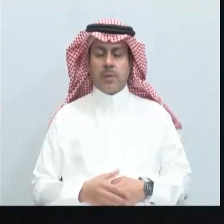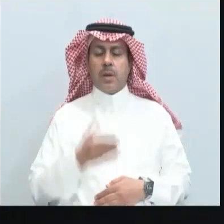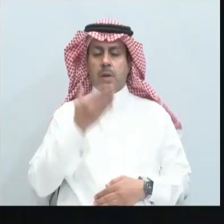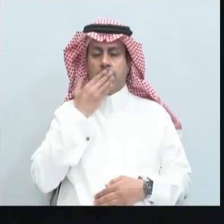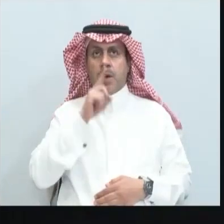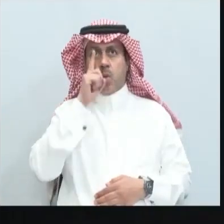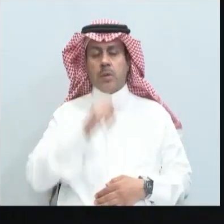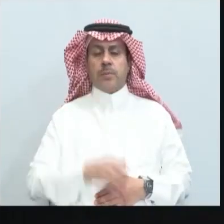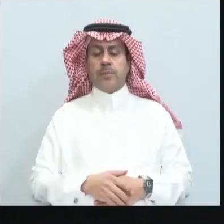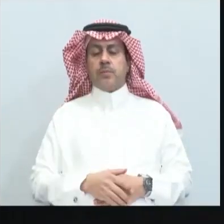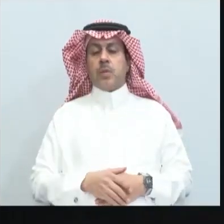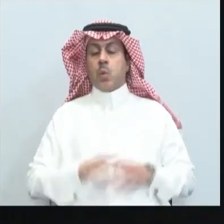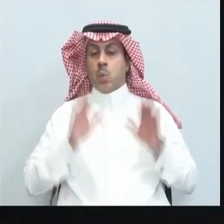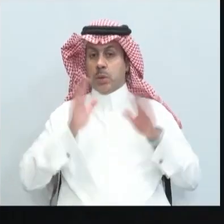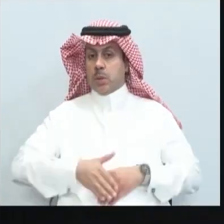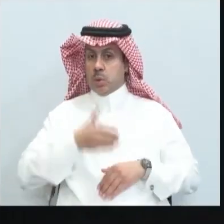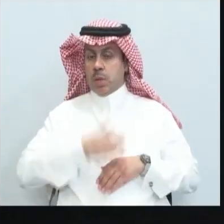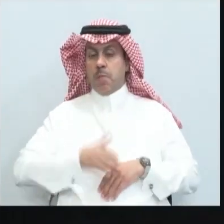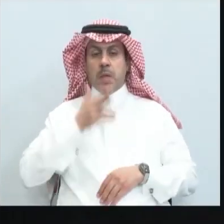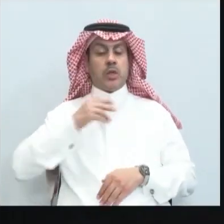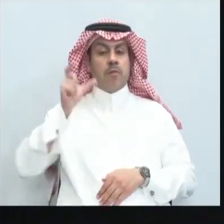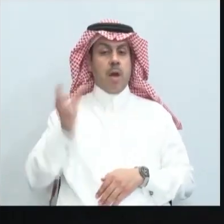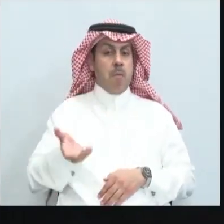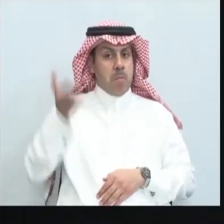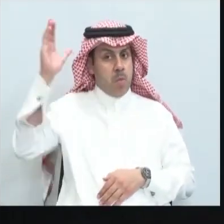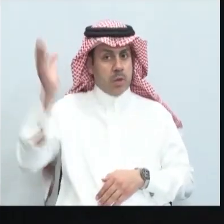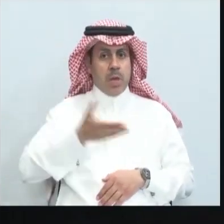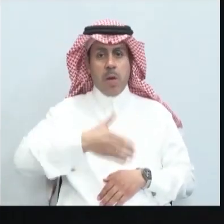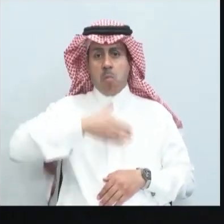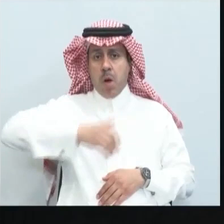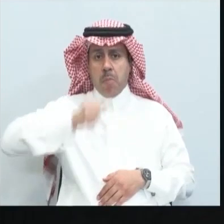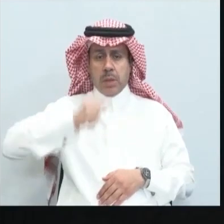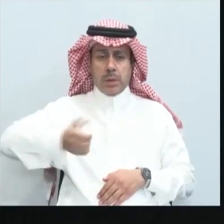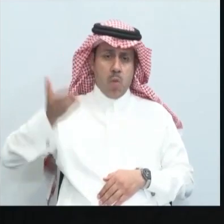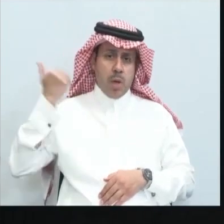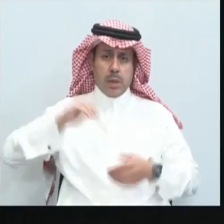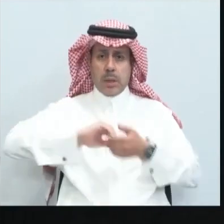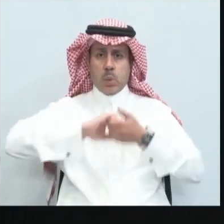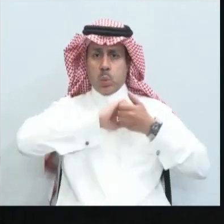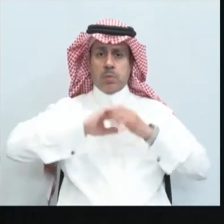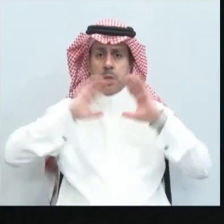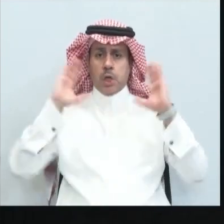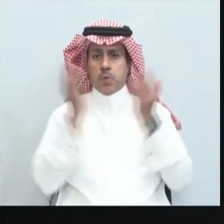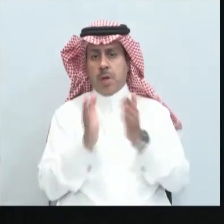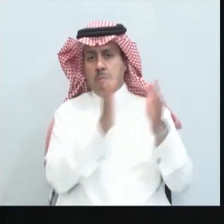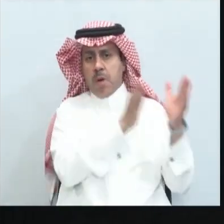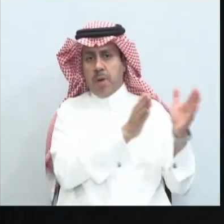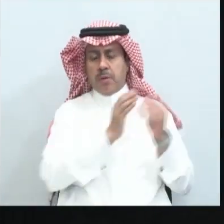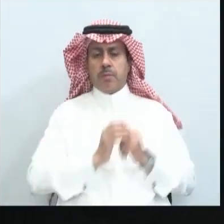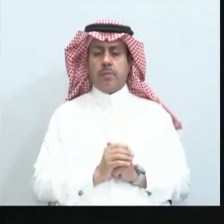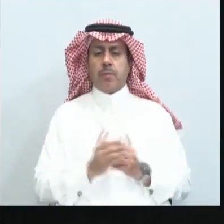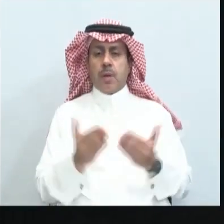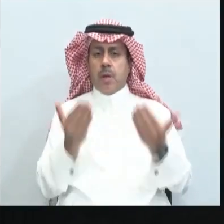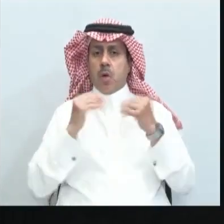الحمد لله والصلاه والسلام على اشرف الانبياء والمرسلين نبينا محمد واله وصحبه اجمعين اما بعد